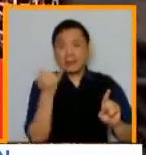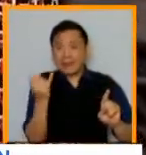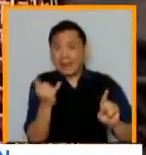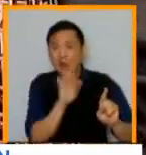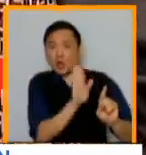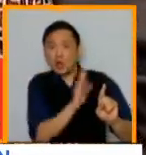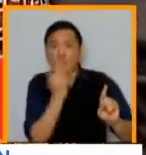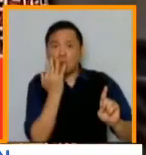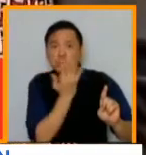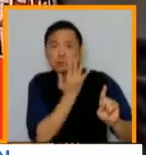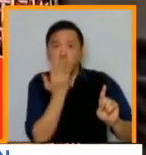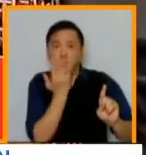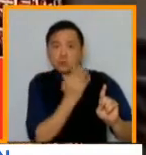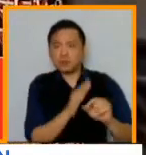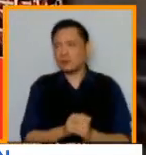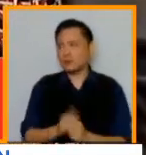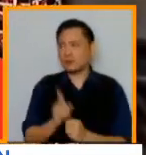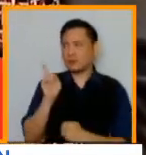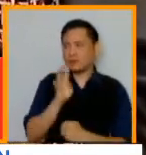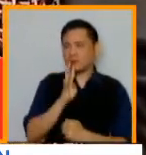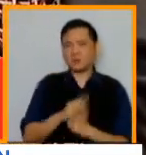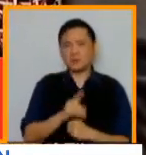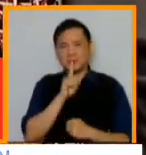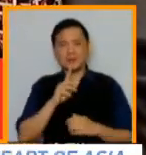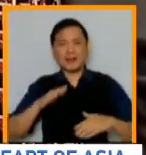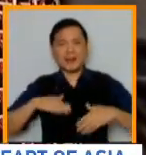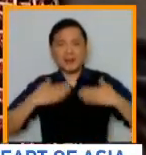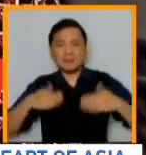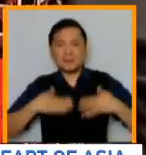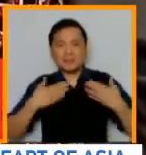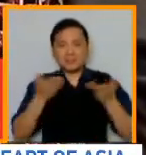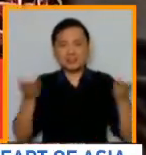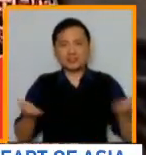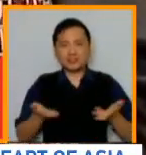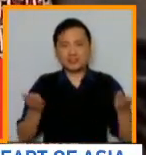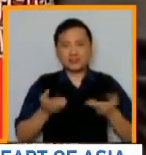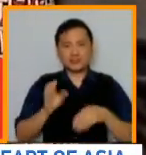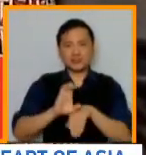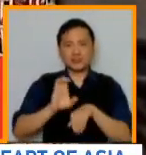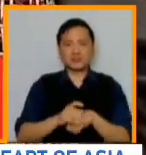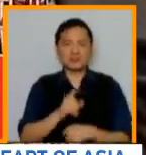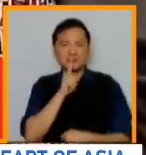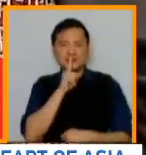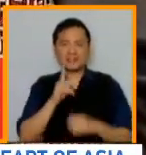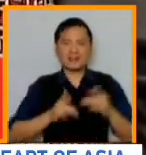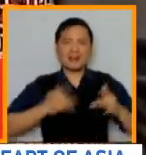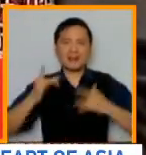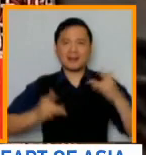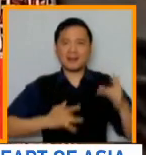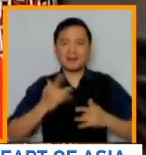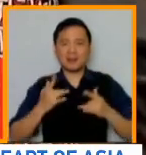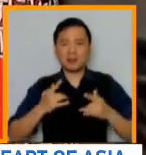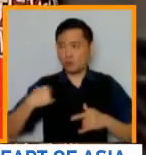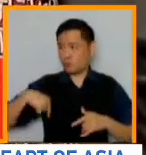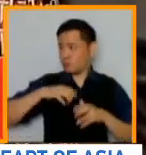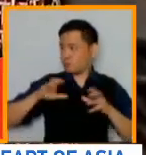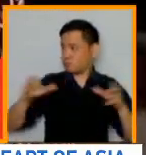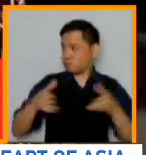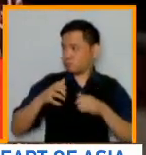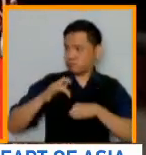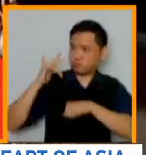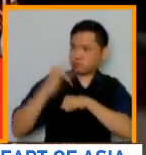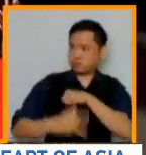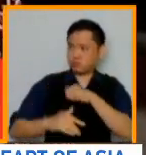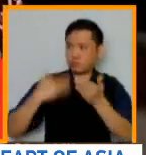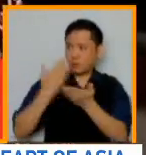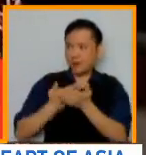masaya na nandito ako sa katedral. Excited pa nga kami, aga namin dito. 1:30 pa lang nandito na kami.